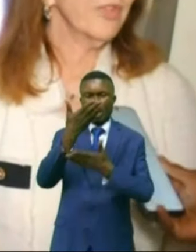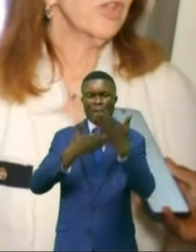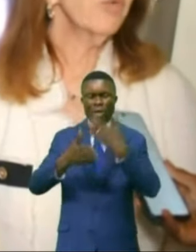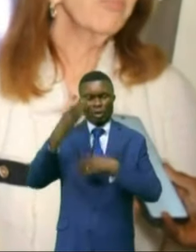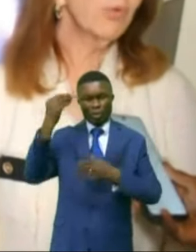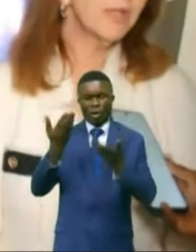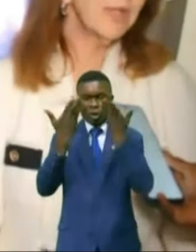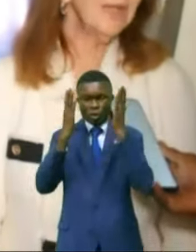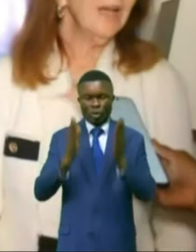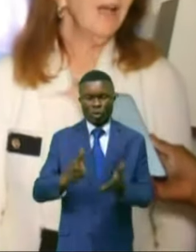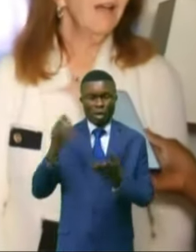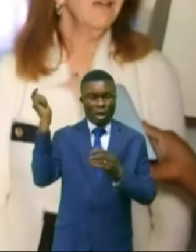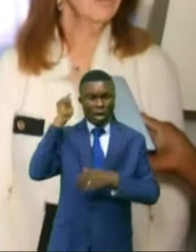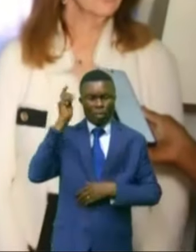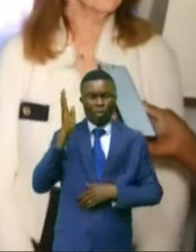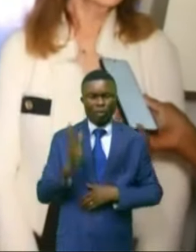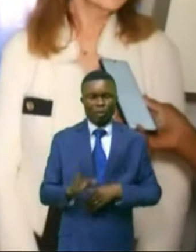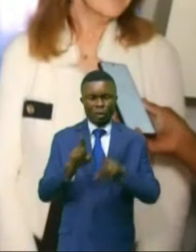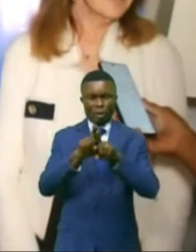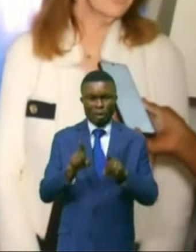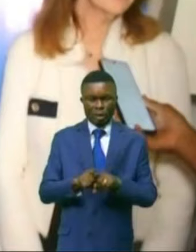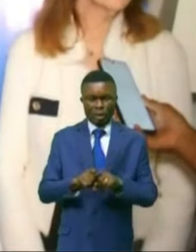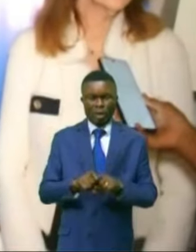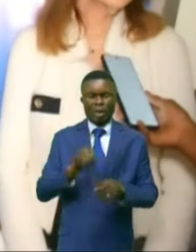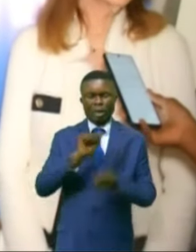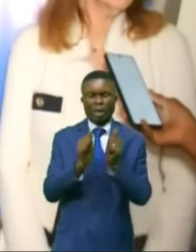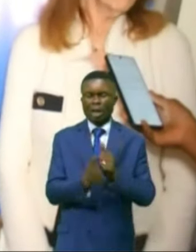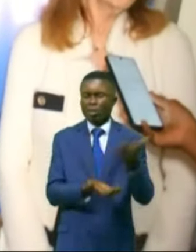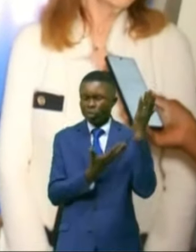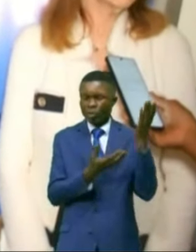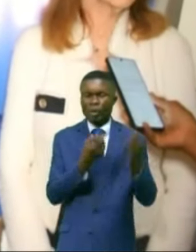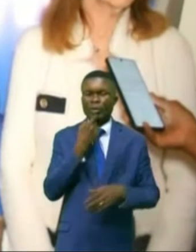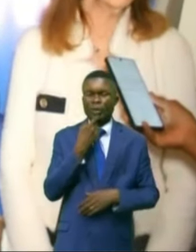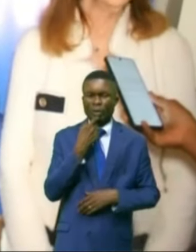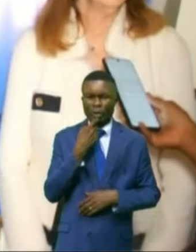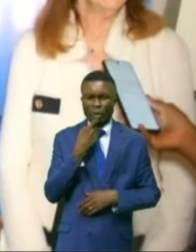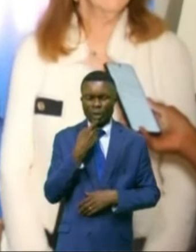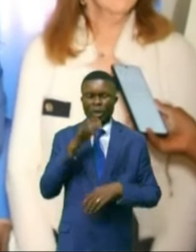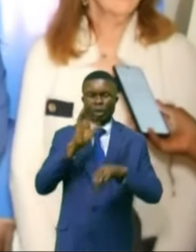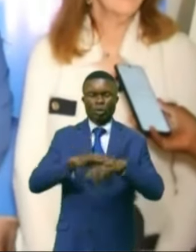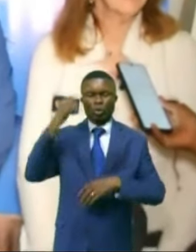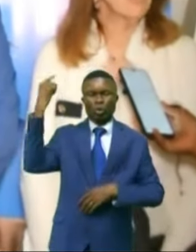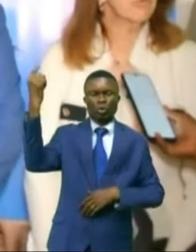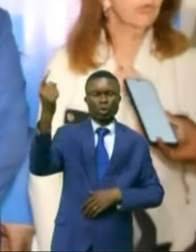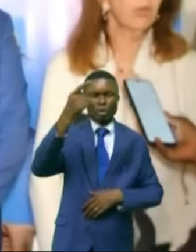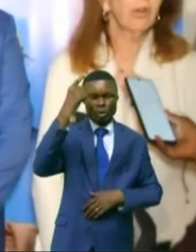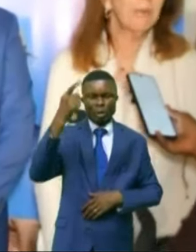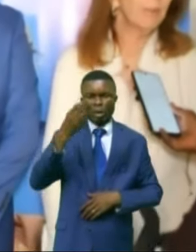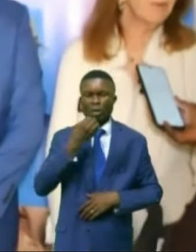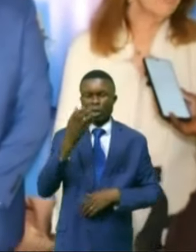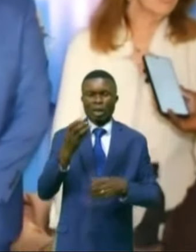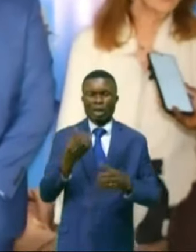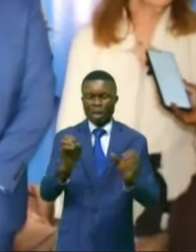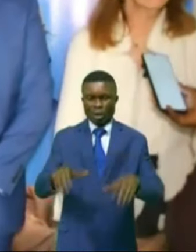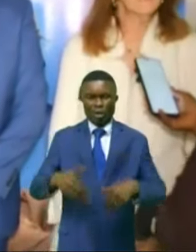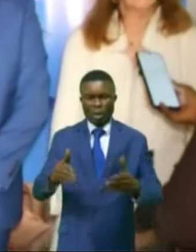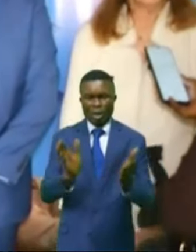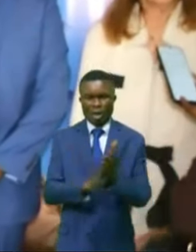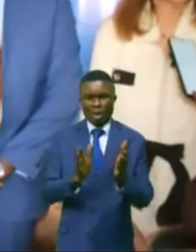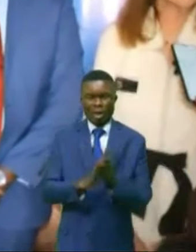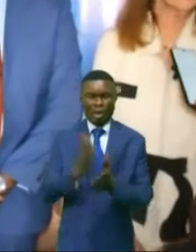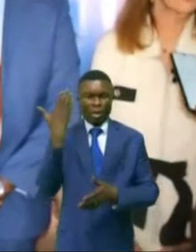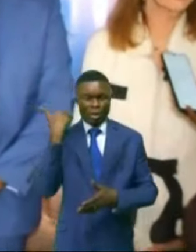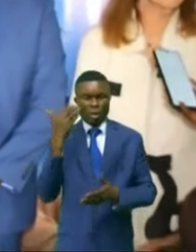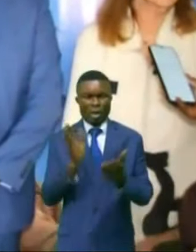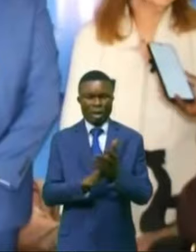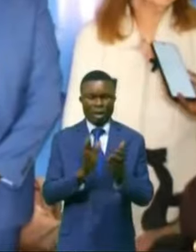de professeurs, mais aussi de grandes questions historiques qui occupent le monde aujourd'hui, comme l'agriculture, comme les problèmes de l'eau, comme le problème